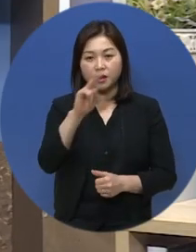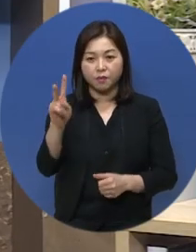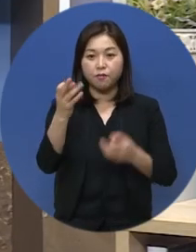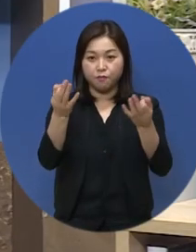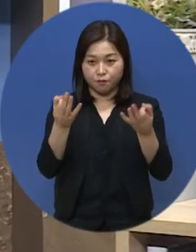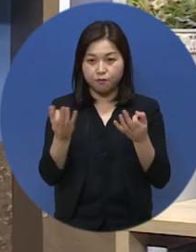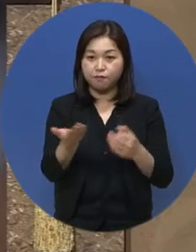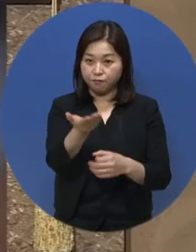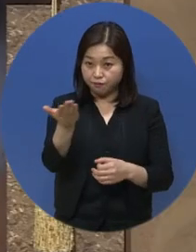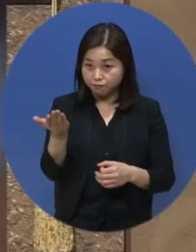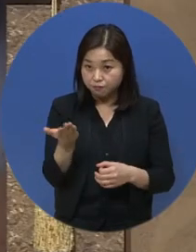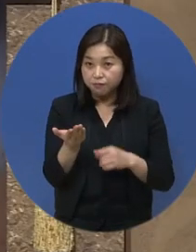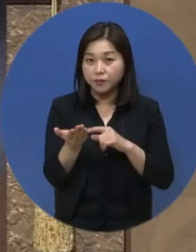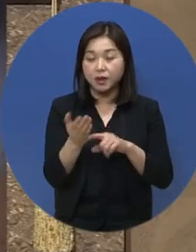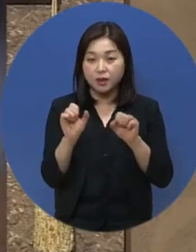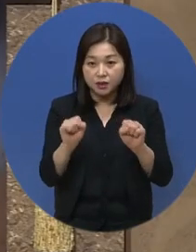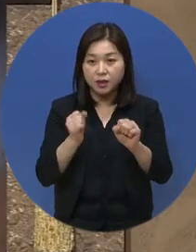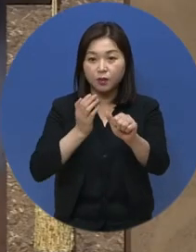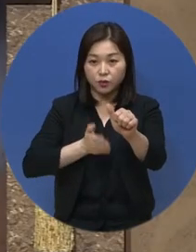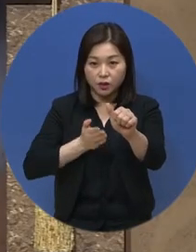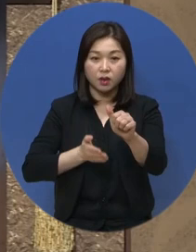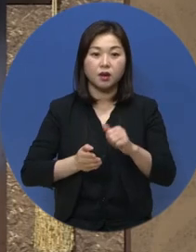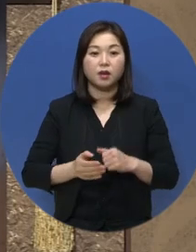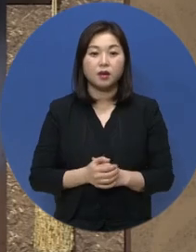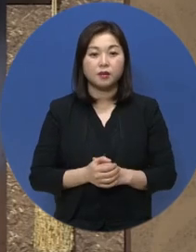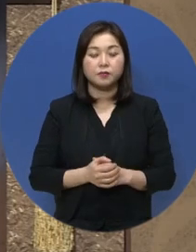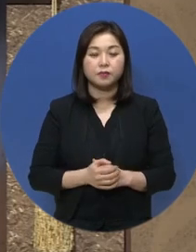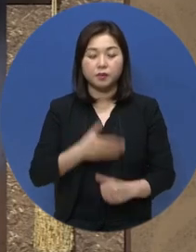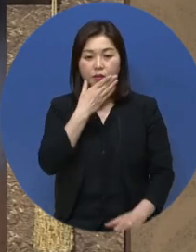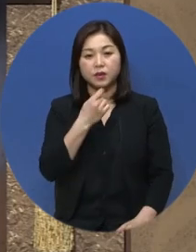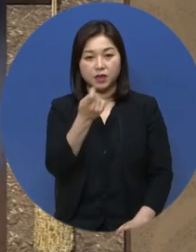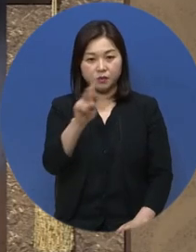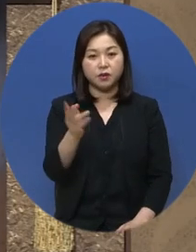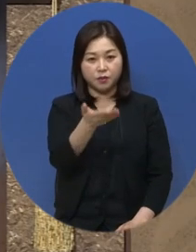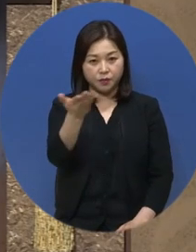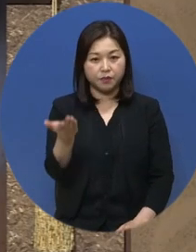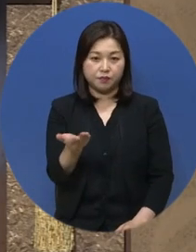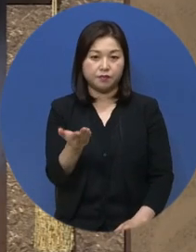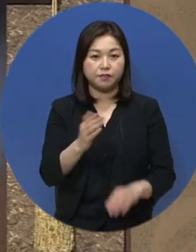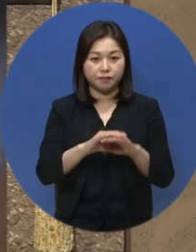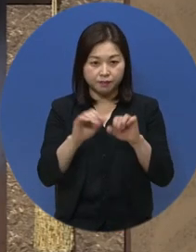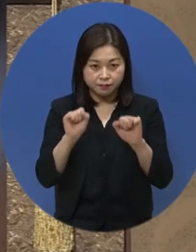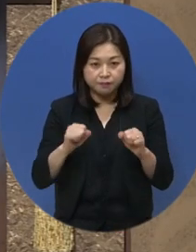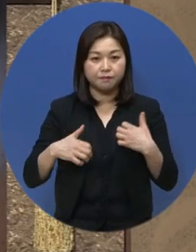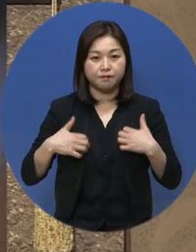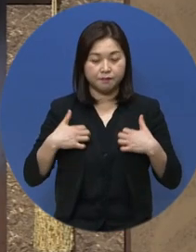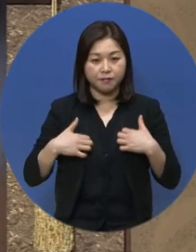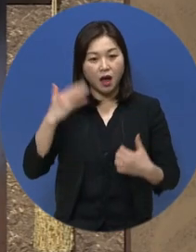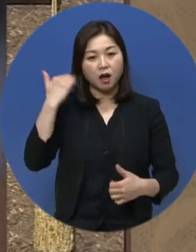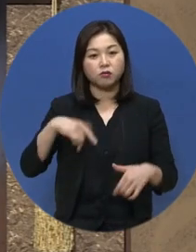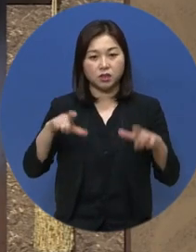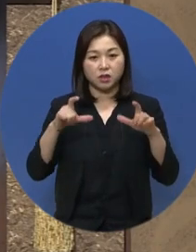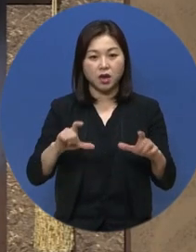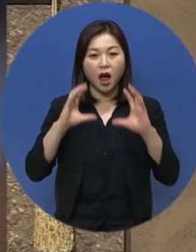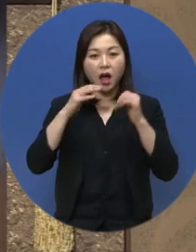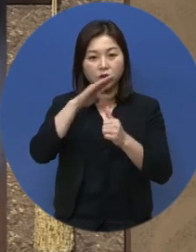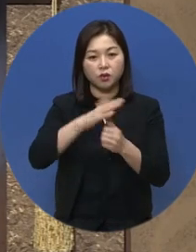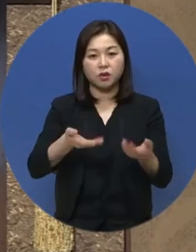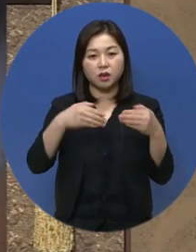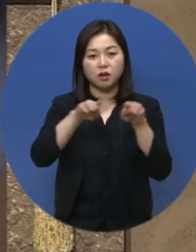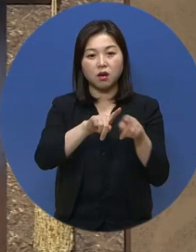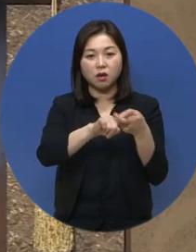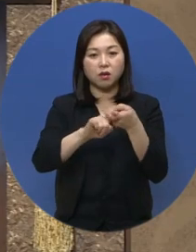한 네. 말씀 해주시죠. 네, 복지TV 시청자 여러분 반갑습니다. 한국지역아동센터연합회 대표 옥경원입니다.